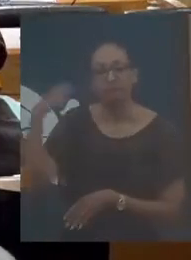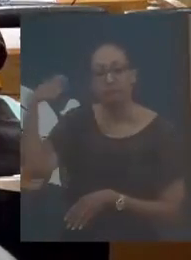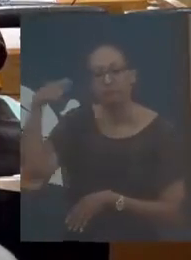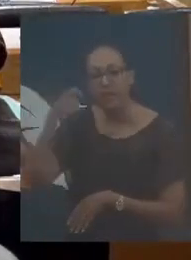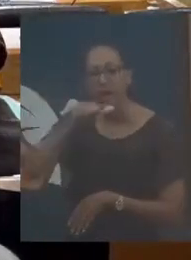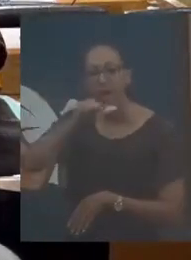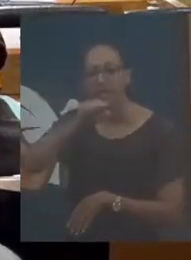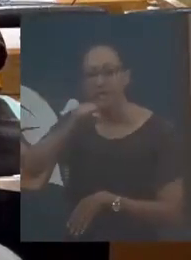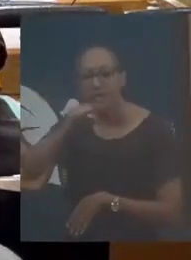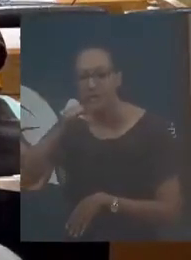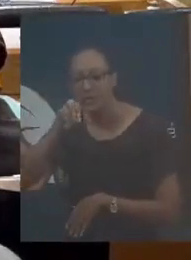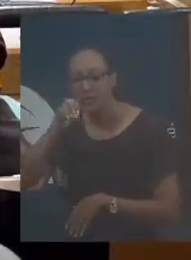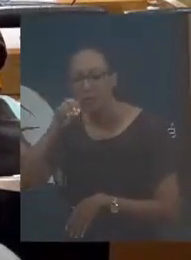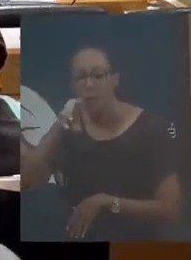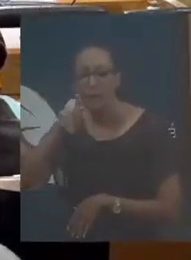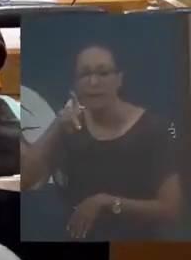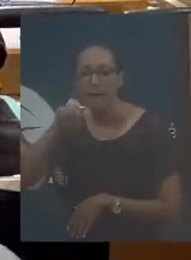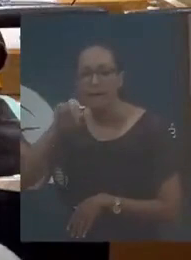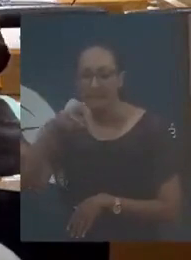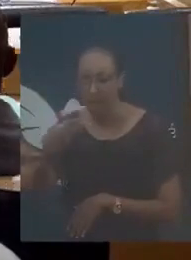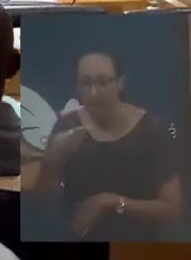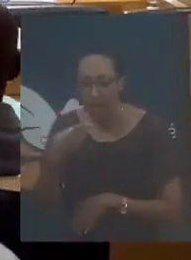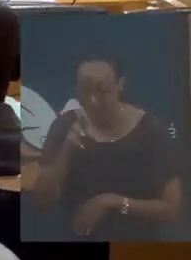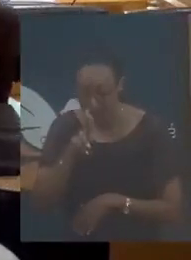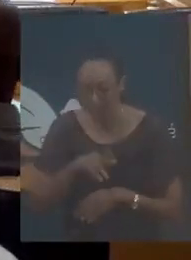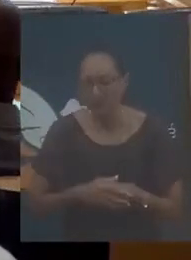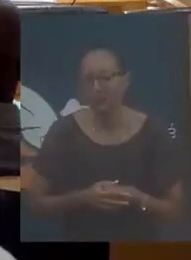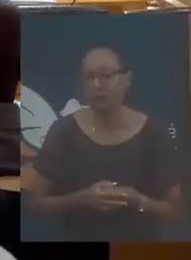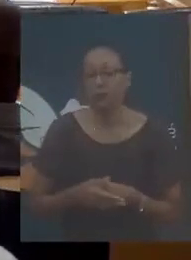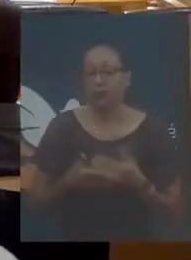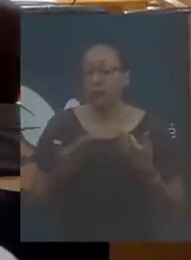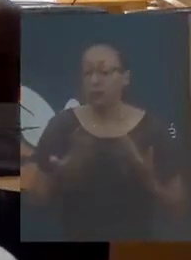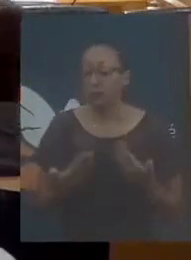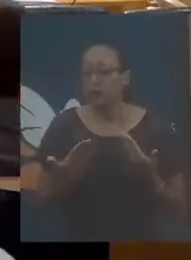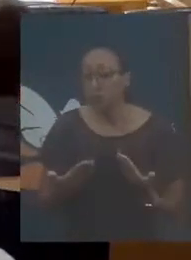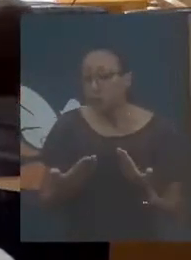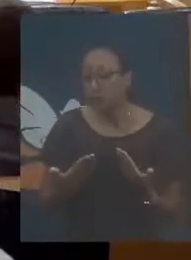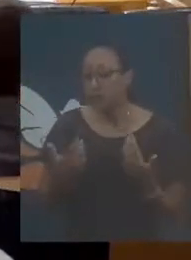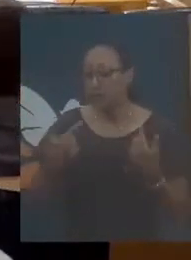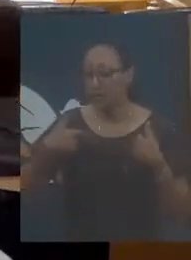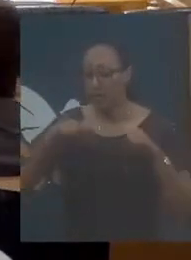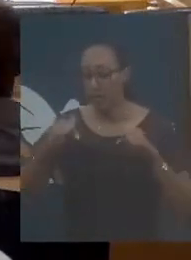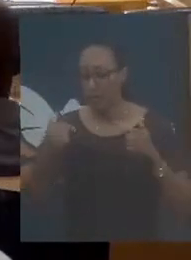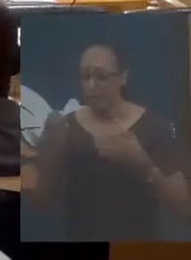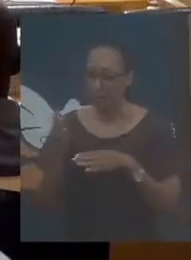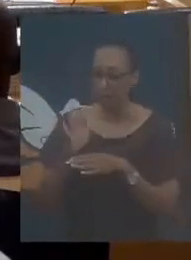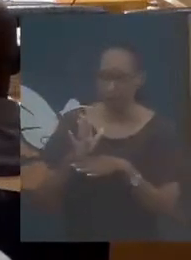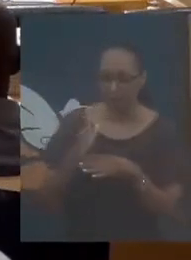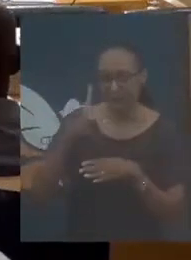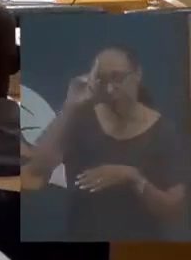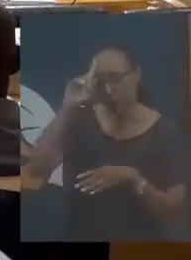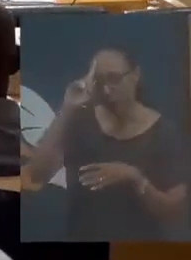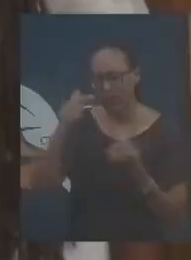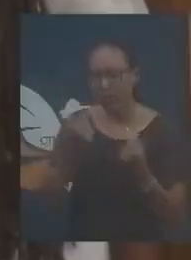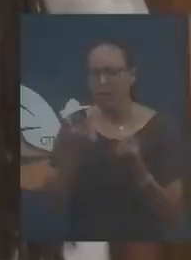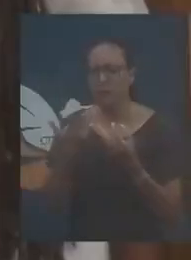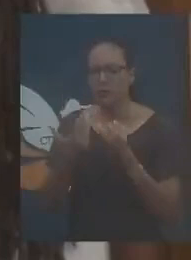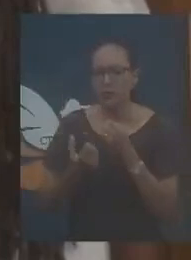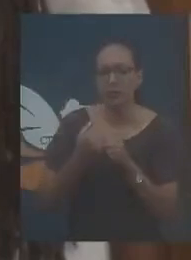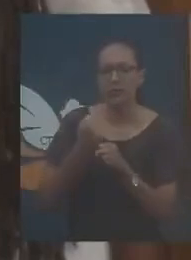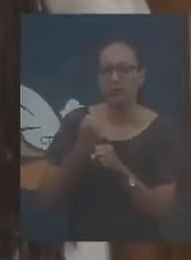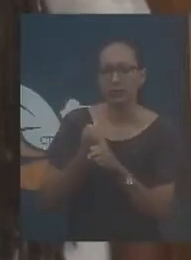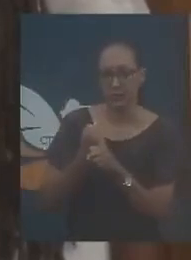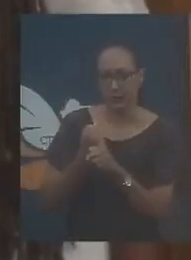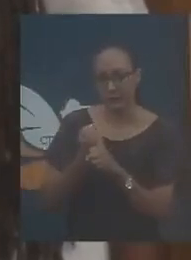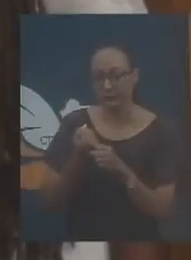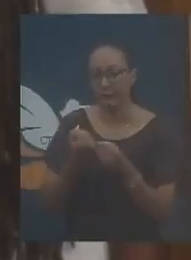SOPAMA. Et si aujourd'hui je me présente devant vous, c'est parce que depuis plusieurs années, la SOPAMA